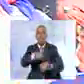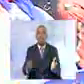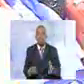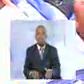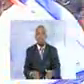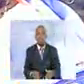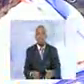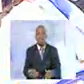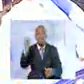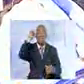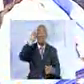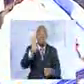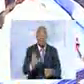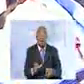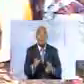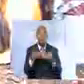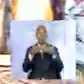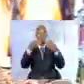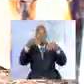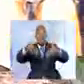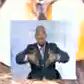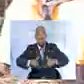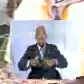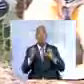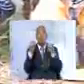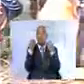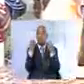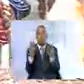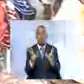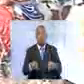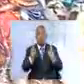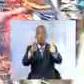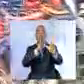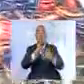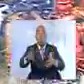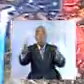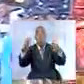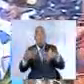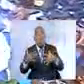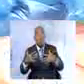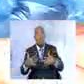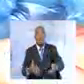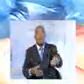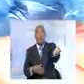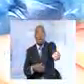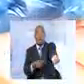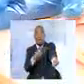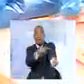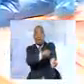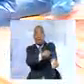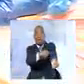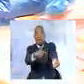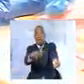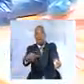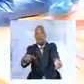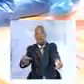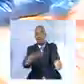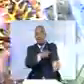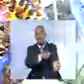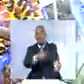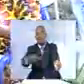plusieurs organisations féminines ont pris part à cette opération. Pour joindre l'utile à l'agréable, la Fondation